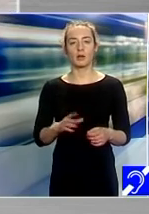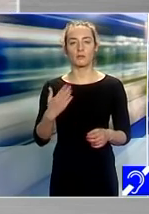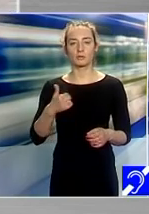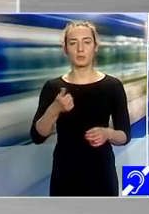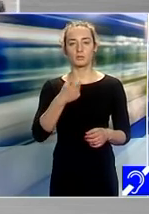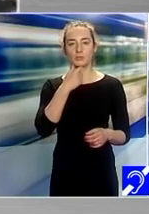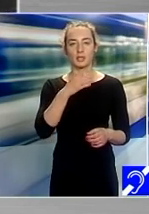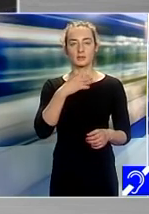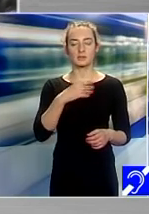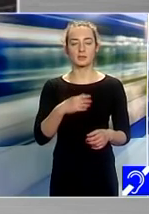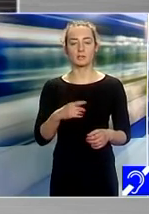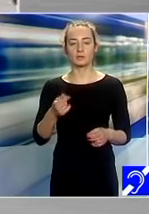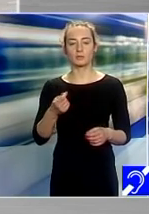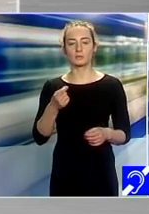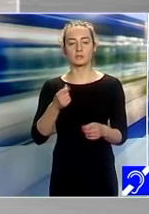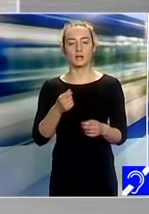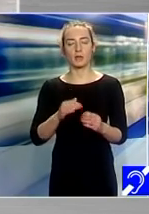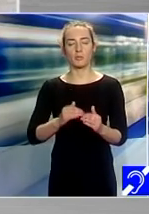acolo indemnizația e mai mare.